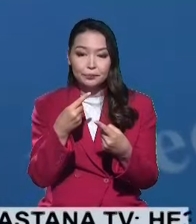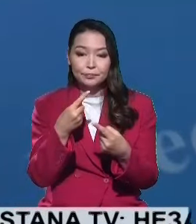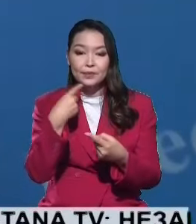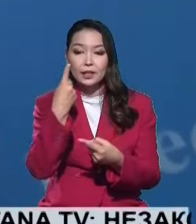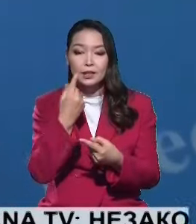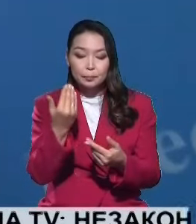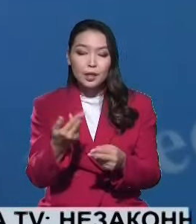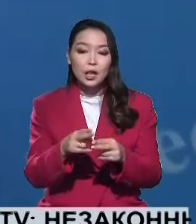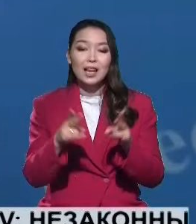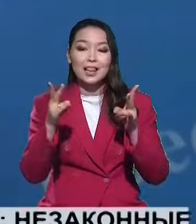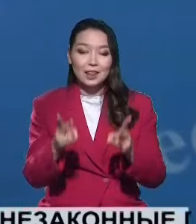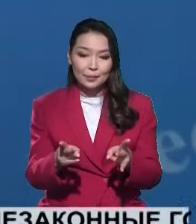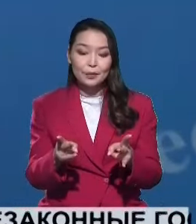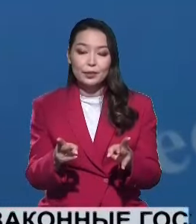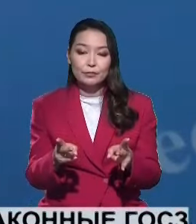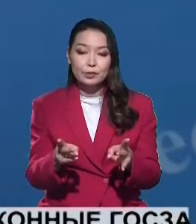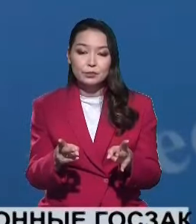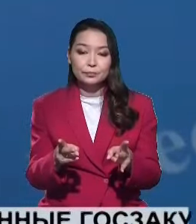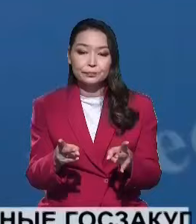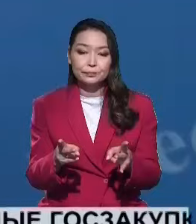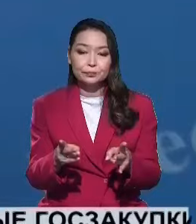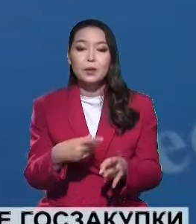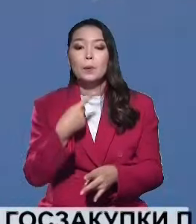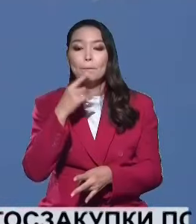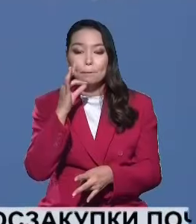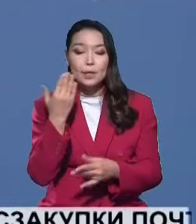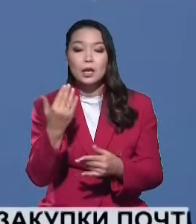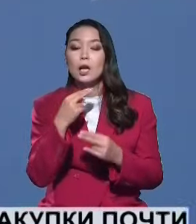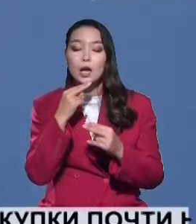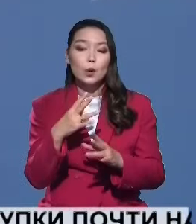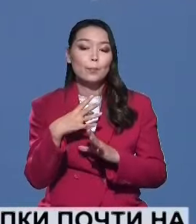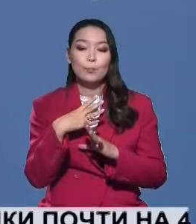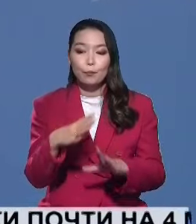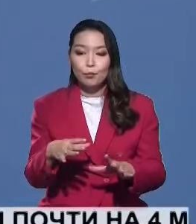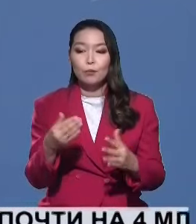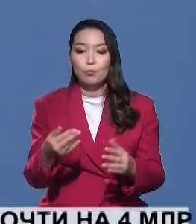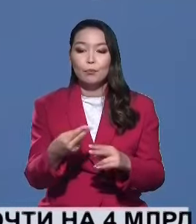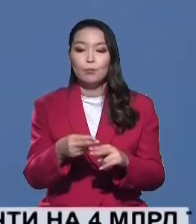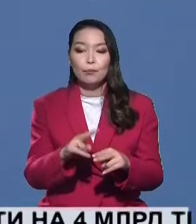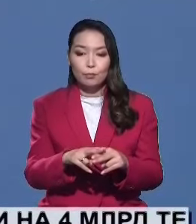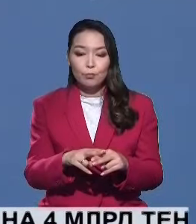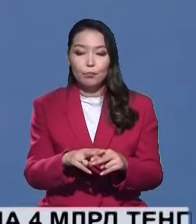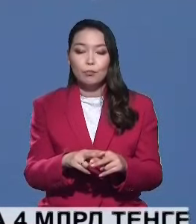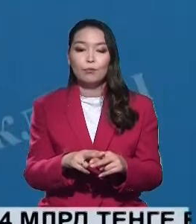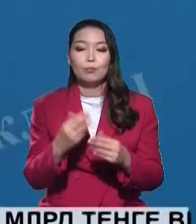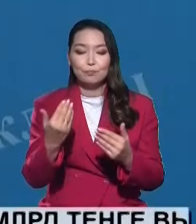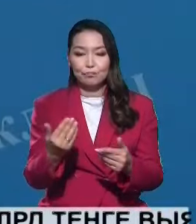личности потерпевшего. В полицию он не обращался. Действиям несовершеннолетних